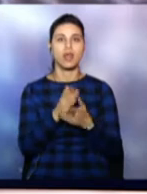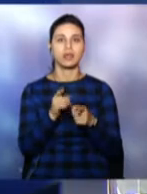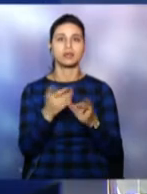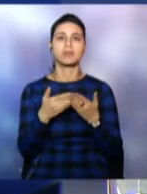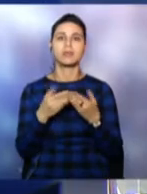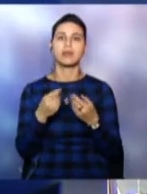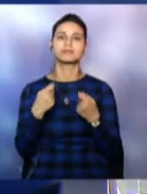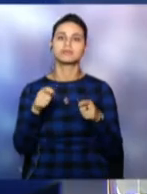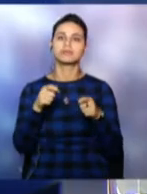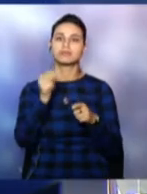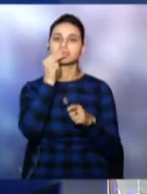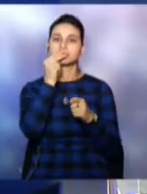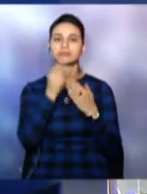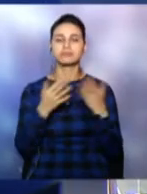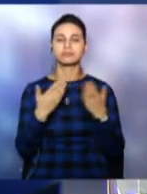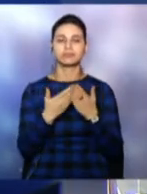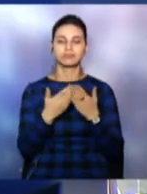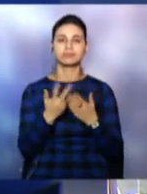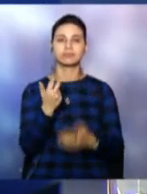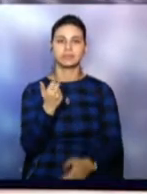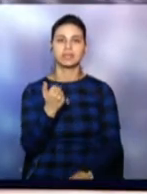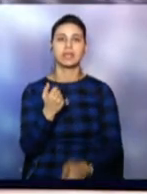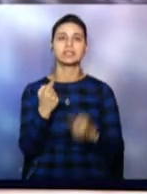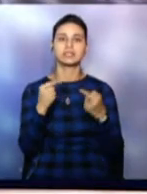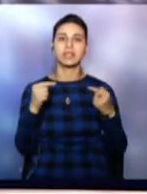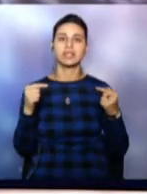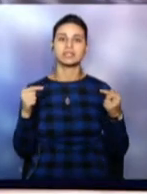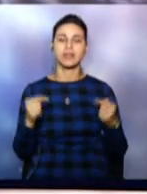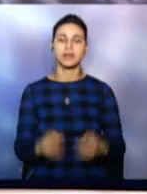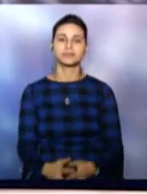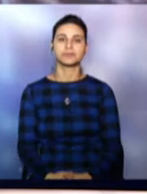საკონდიტრო ნაწარმი, დიახ, საკონდიტრო ნაწარმი, სხვადასხვა